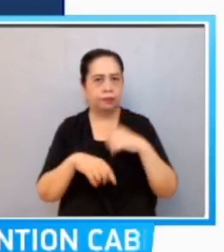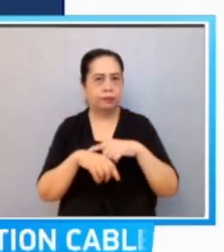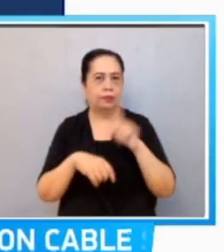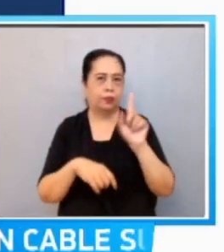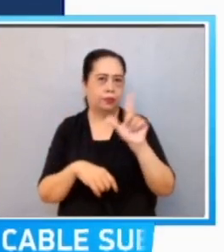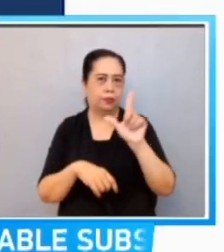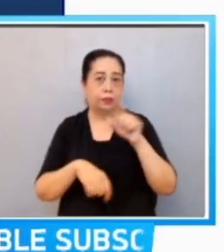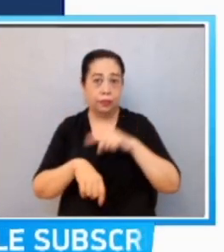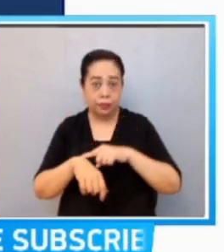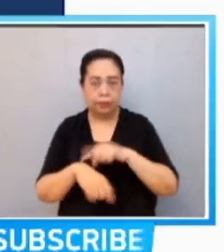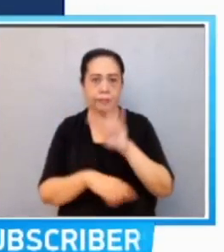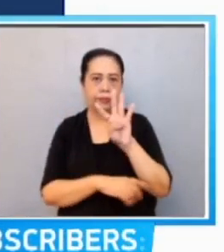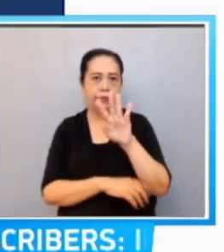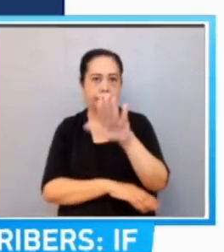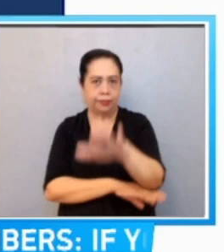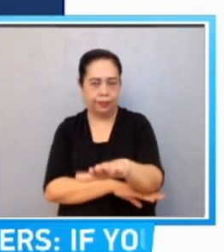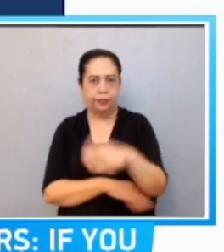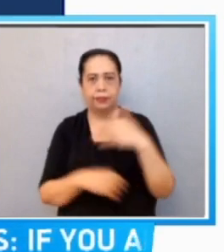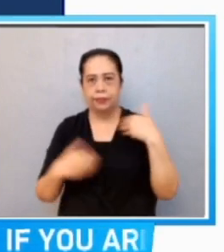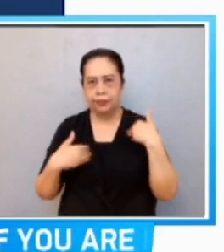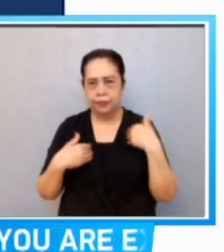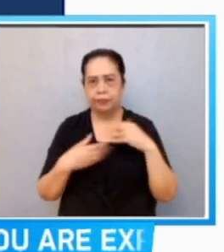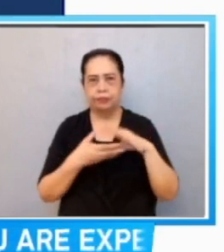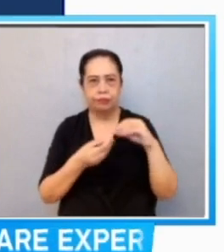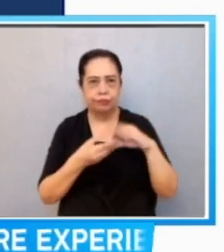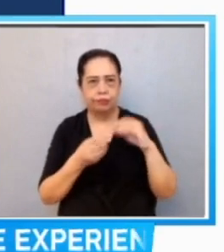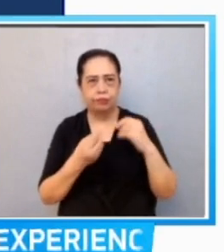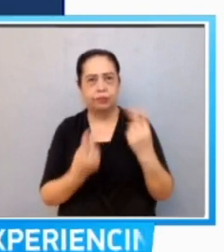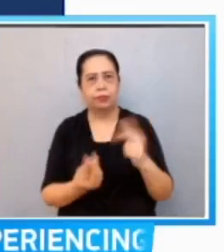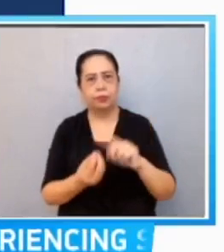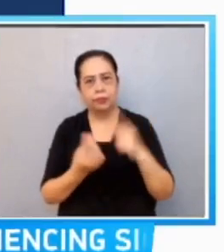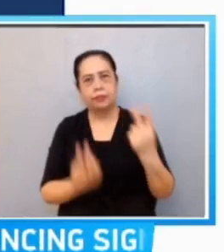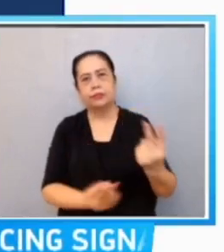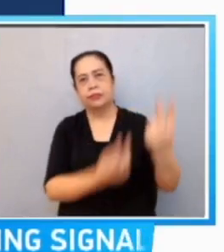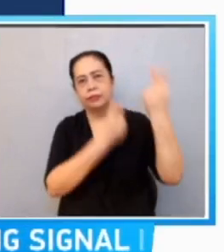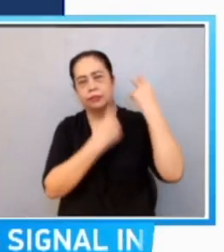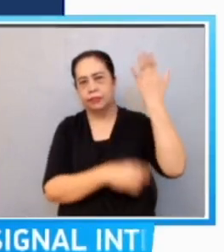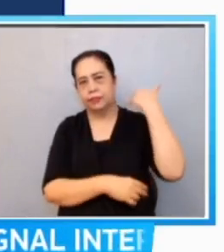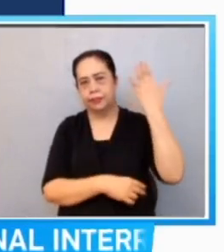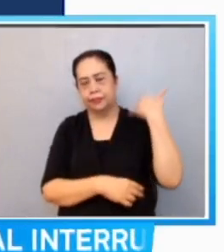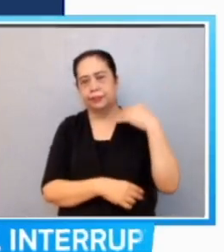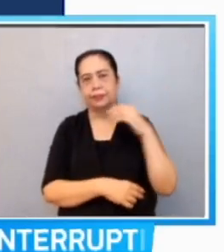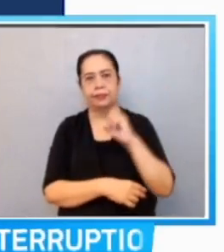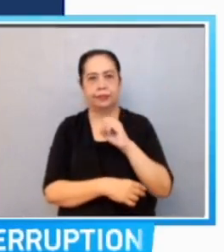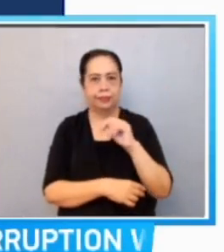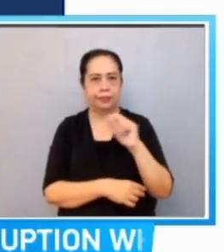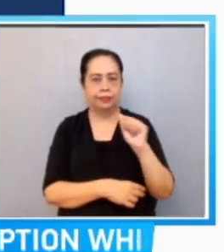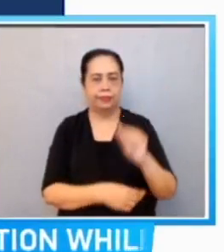hapon. Meron ding ilang trivia sa mga nakalipas na State of the Nation address.